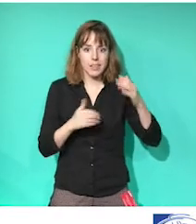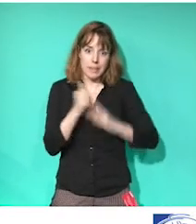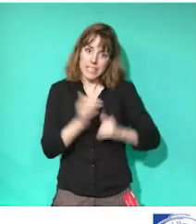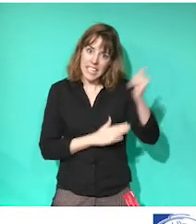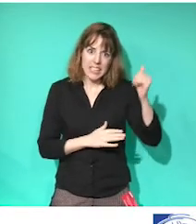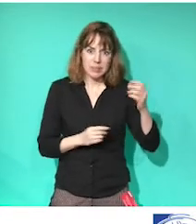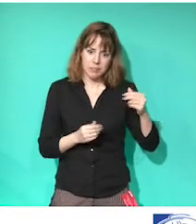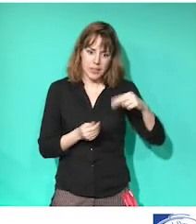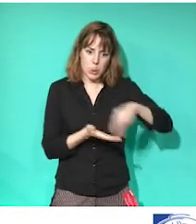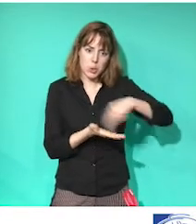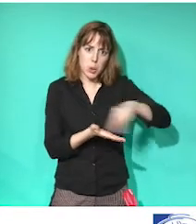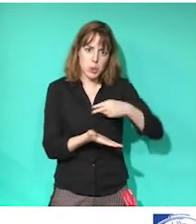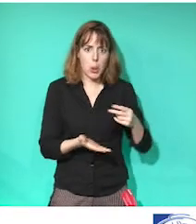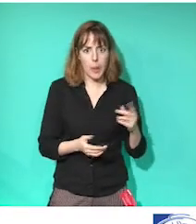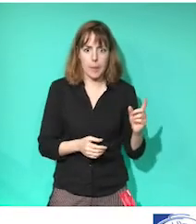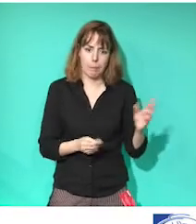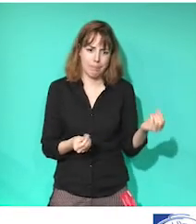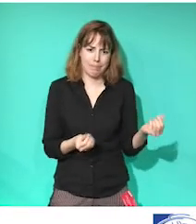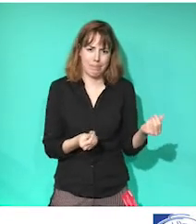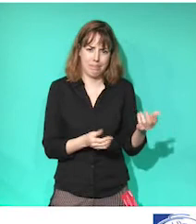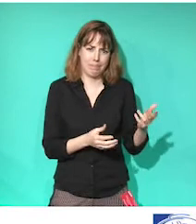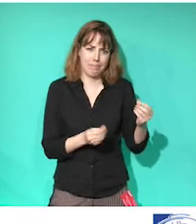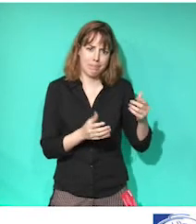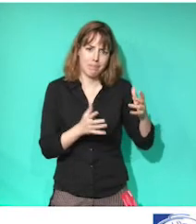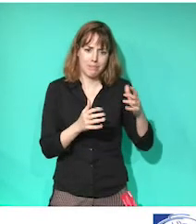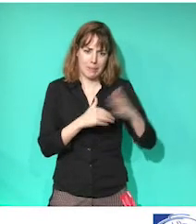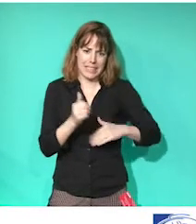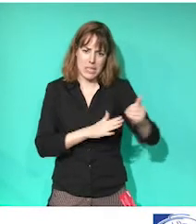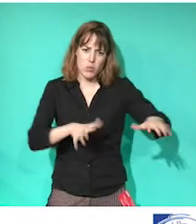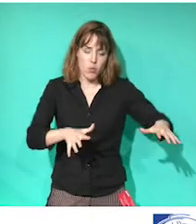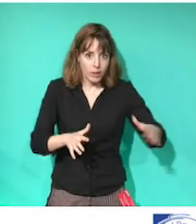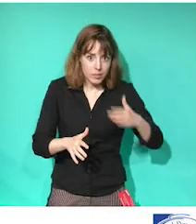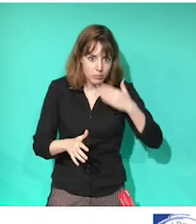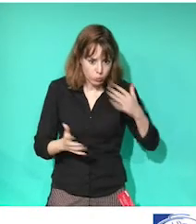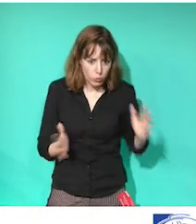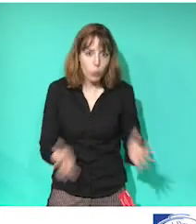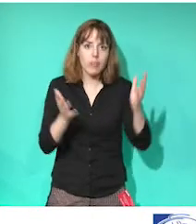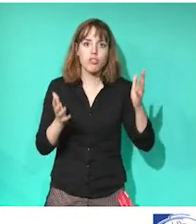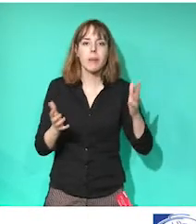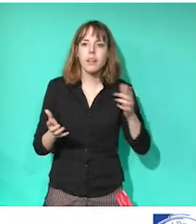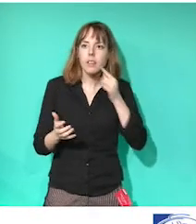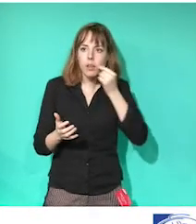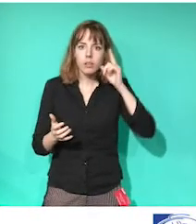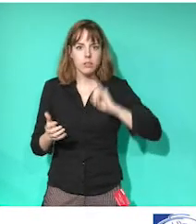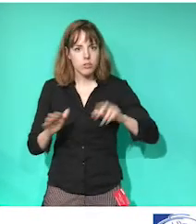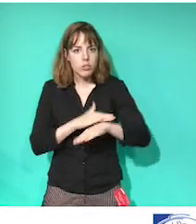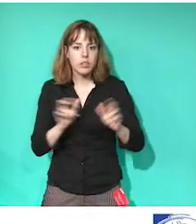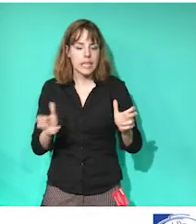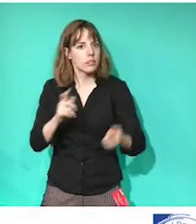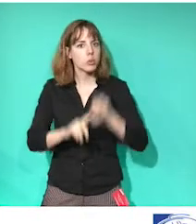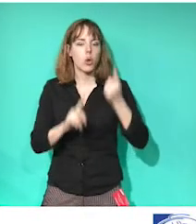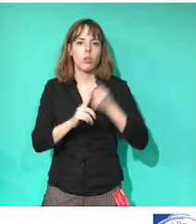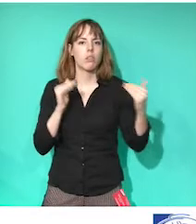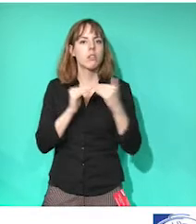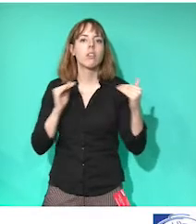Mais très sincèrement, il y a un vrai souci sur l'égalité homme-femme à la télévision et la place des femmes dans les médias. Et dans